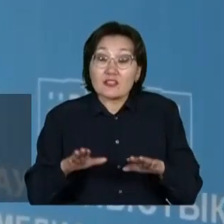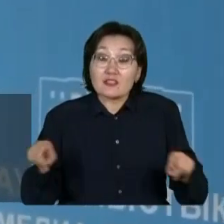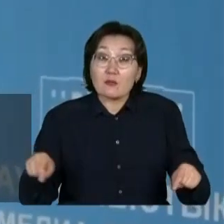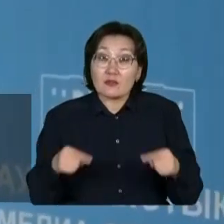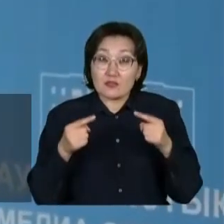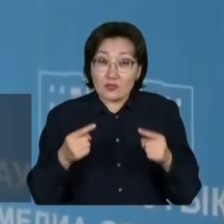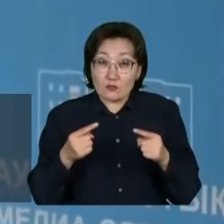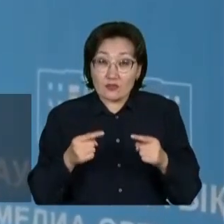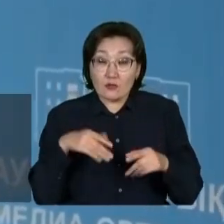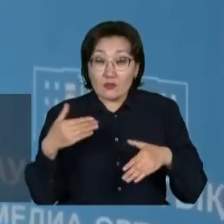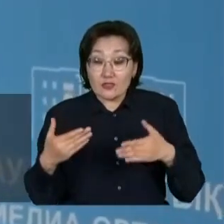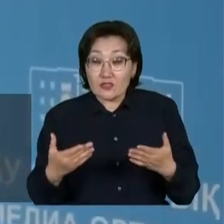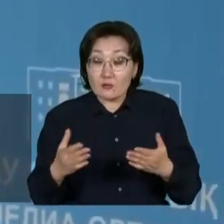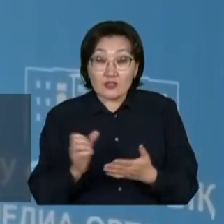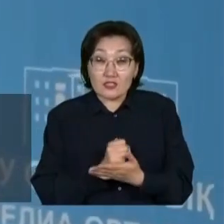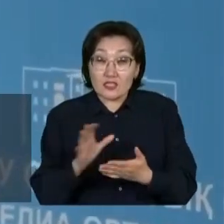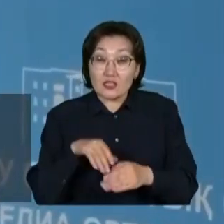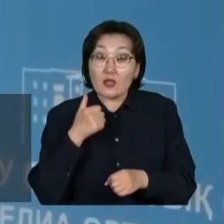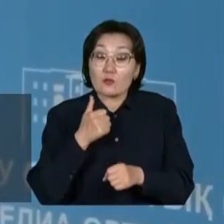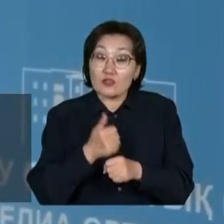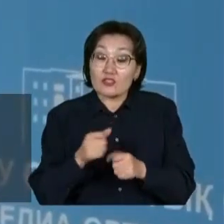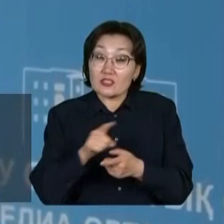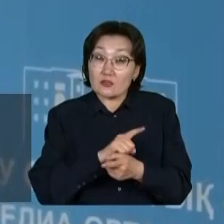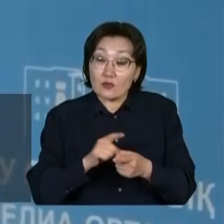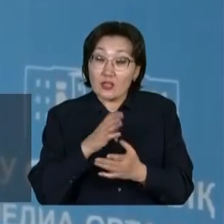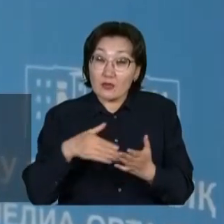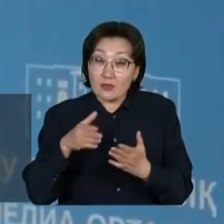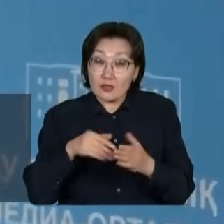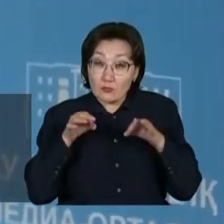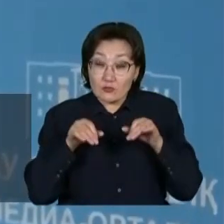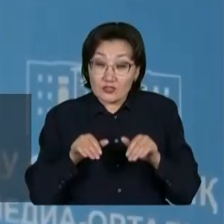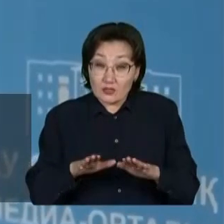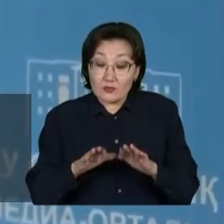изучив жалобы сторон, не нашла оснований для изменения или отмены приговора.